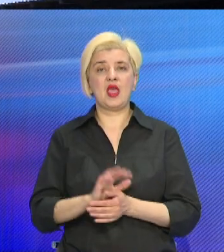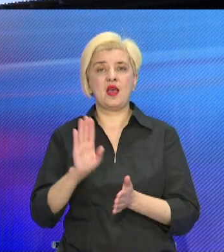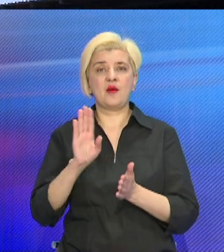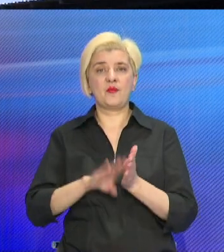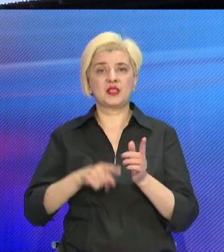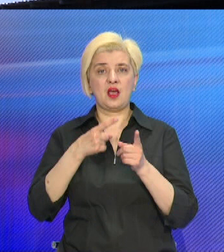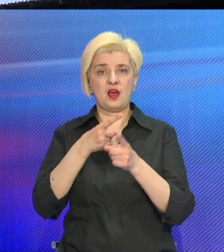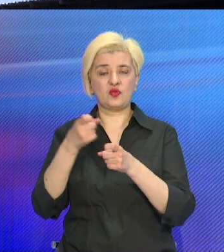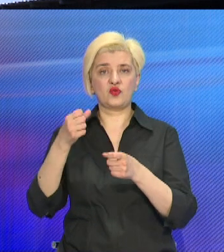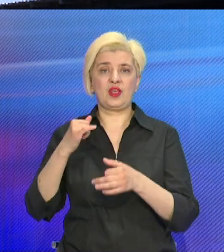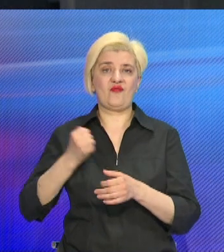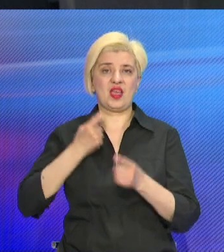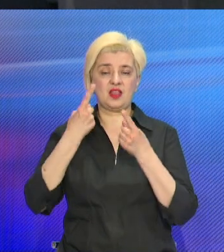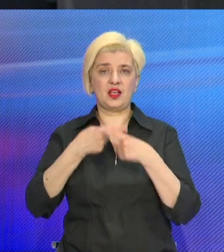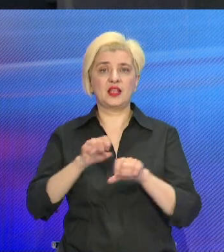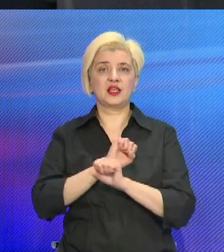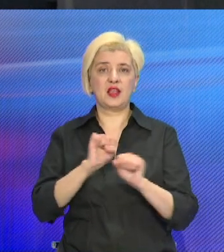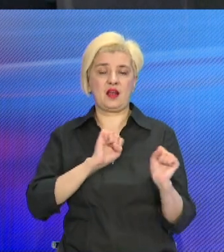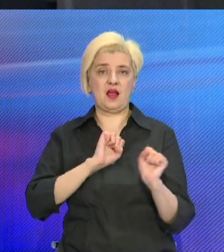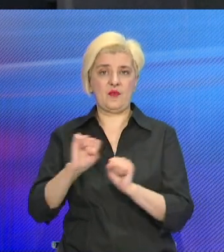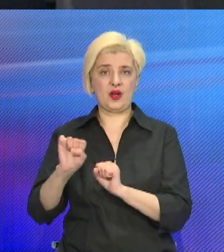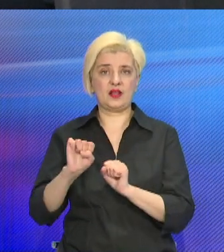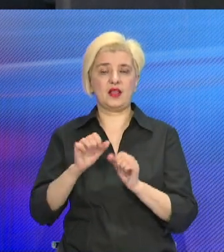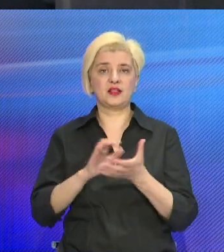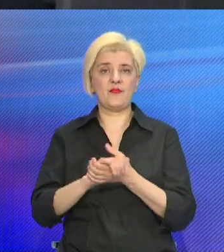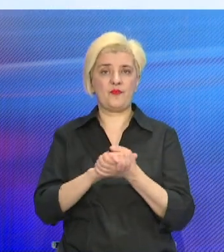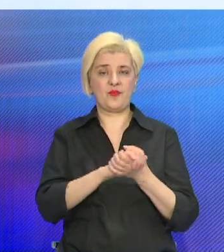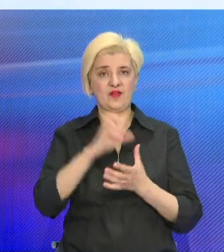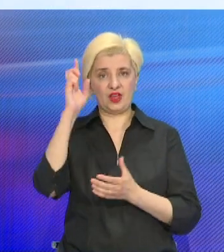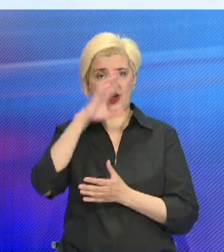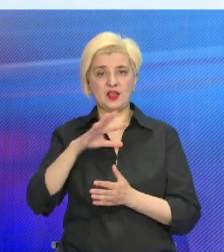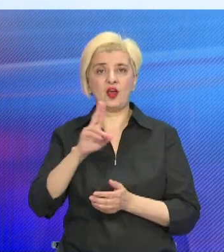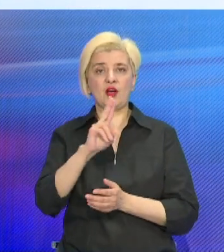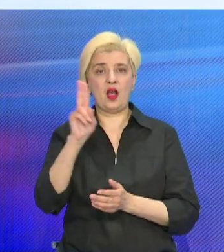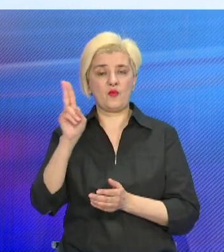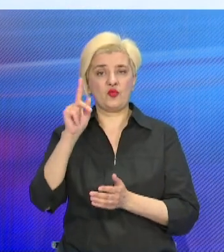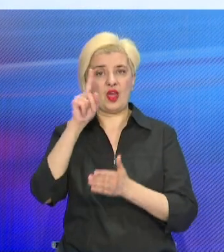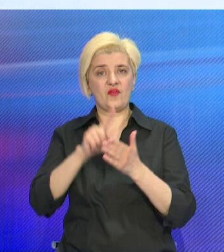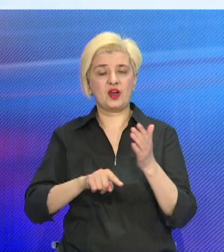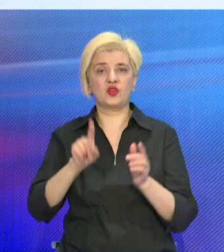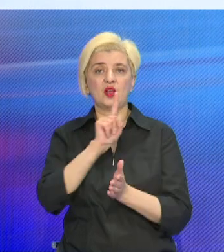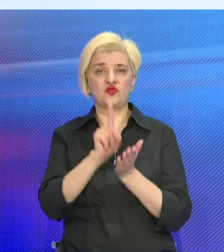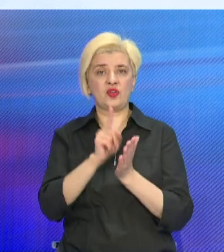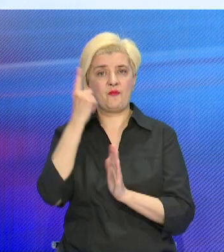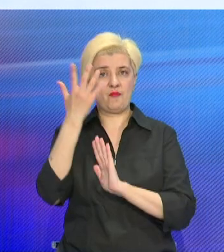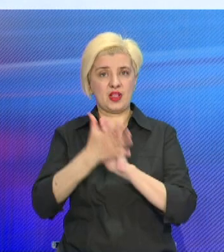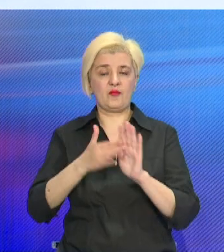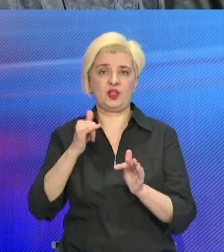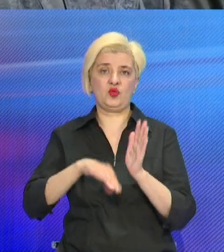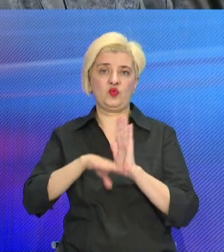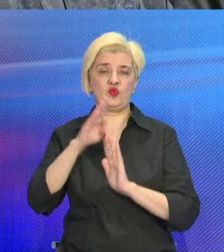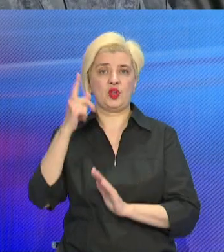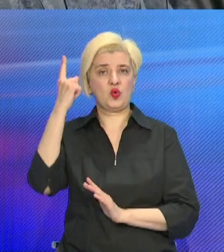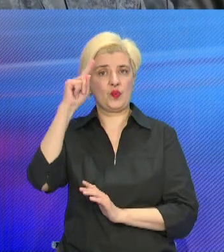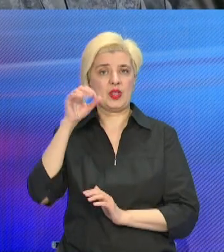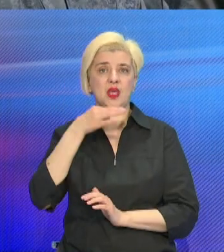часы нельга оборонять мир Украине и спокой громадян. Те, кому их доверяют, повинны это усвядомить и постоянно удосканальвать умения и навыки.